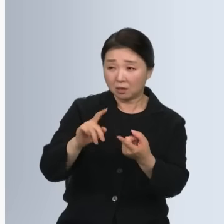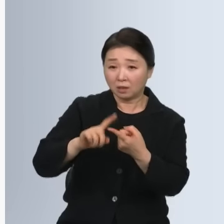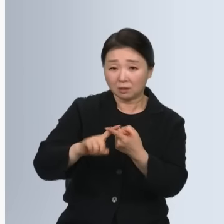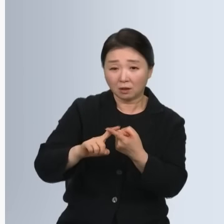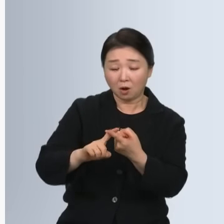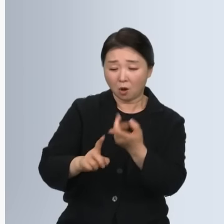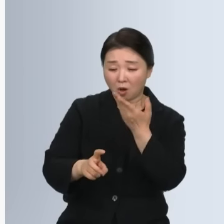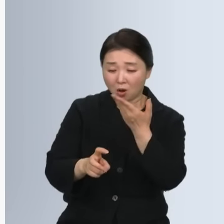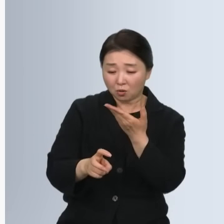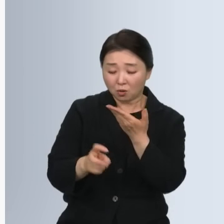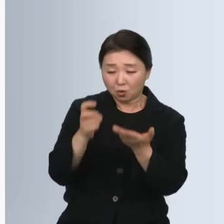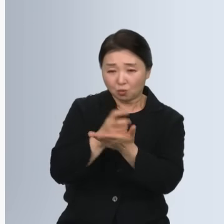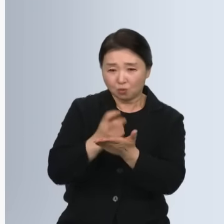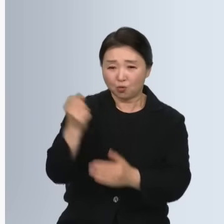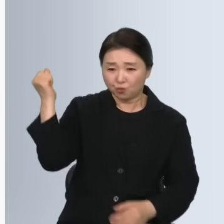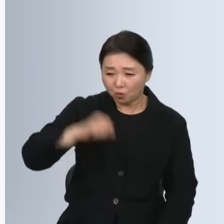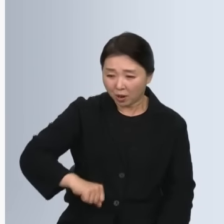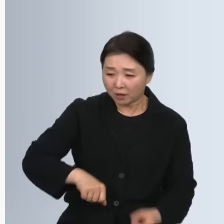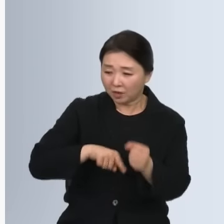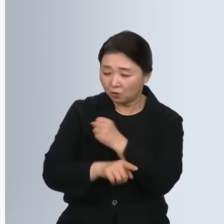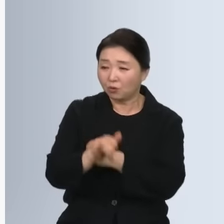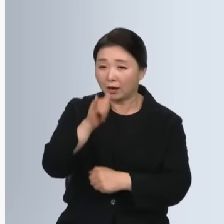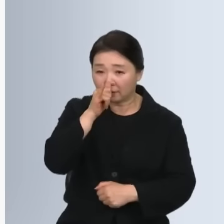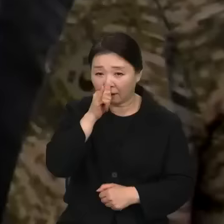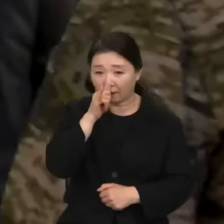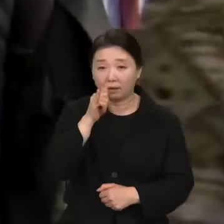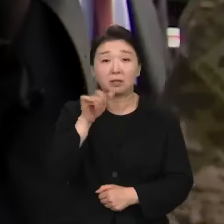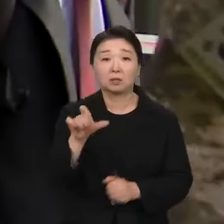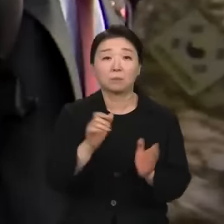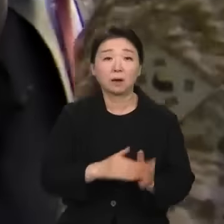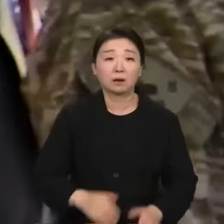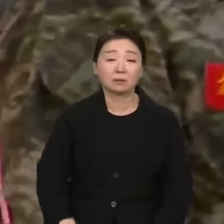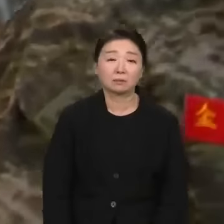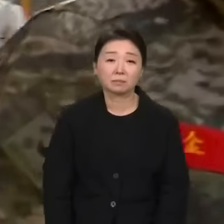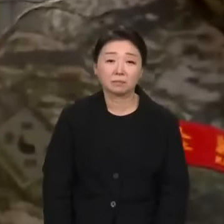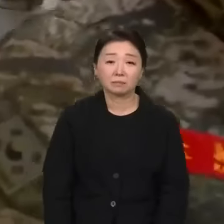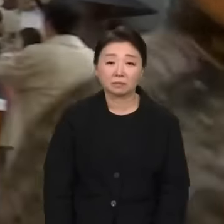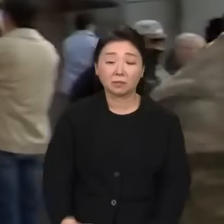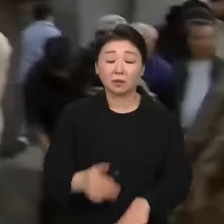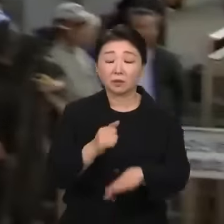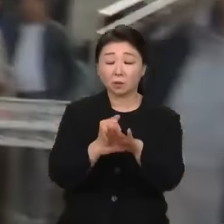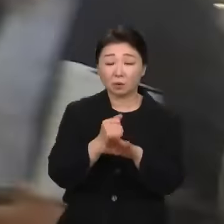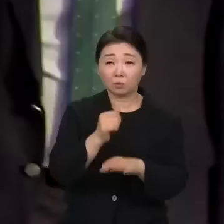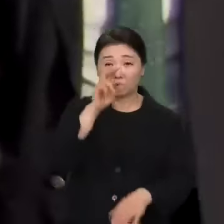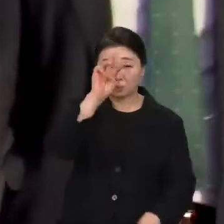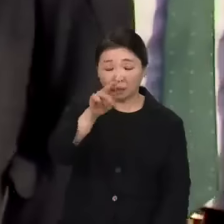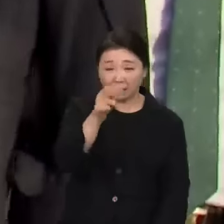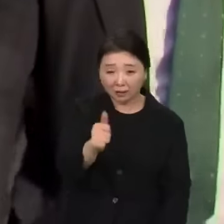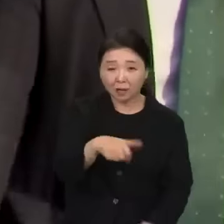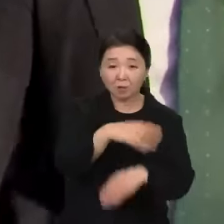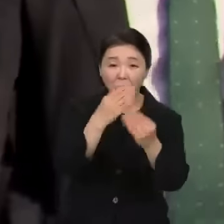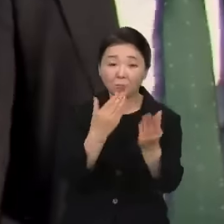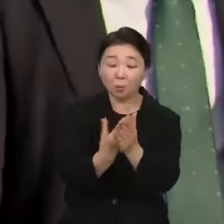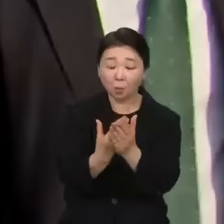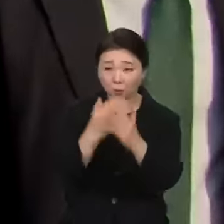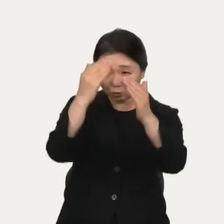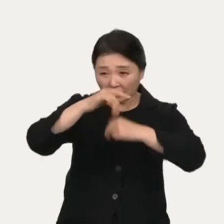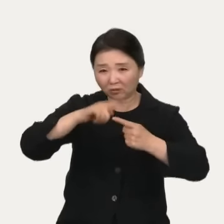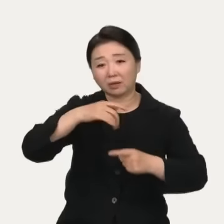의무를 위반했다고 의심할 만한 이유가 있다고도 했습니다. 사실상 박 전 단장의 주장을 모두 그대로 인정한